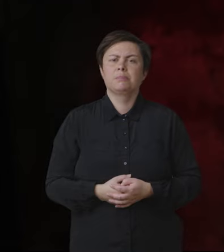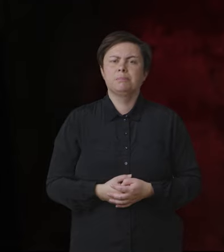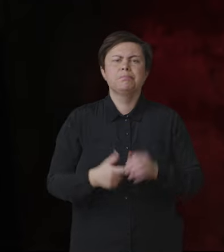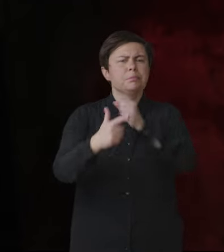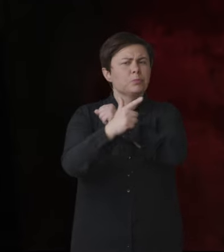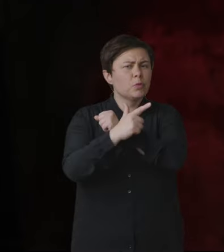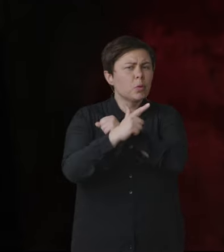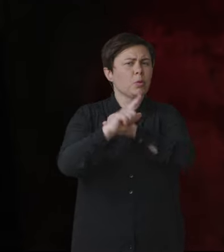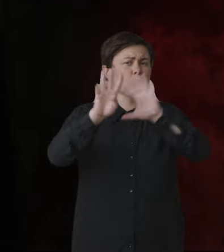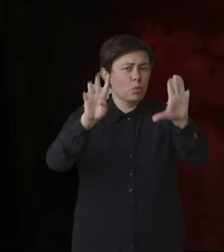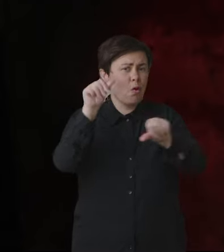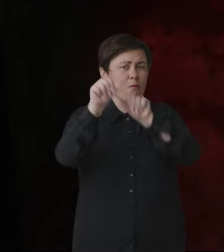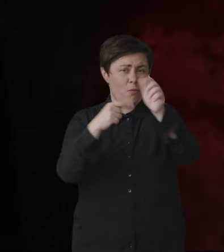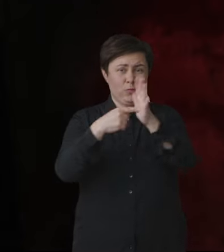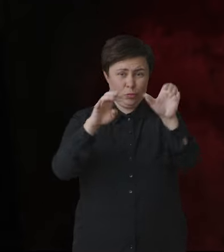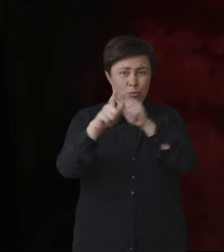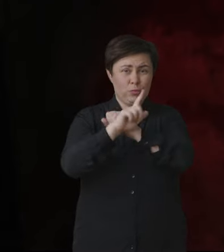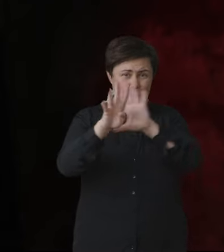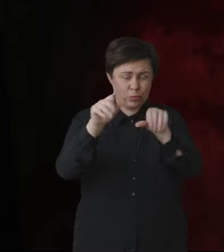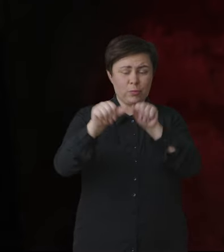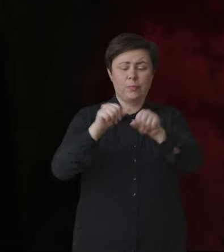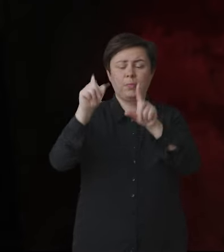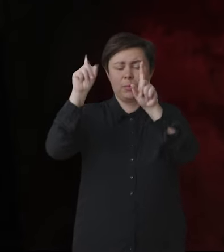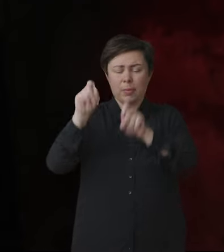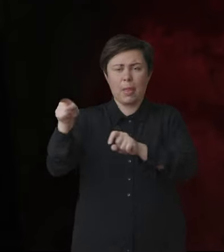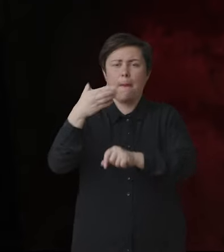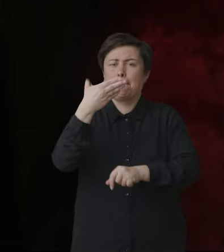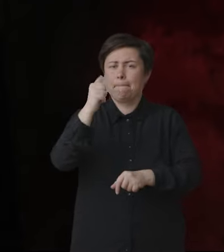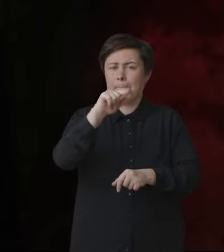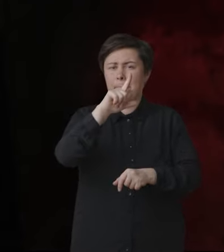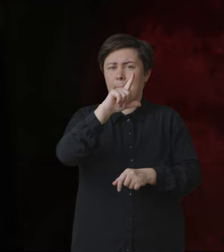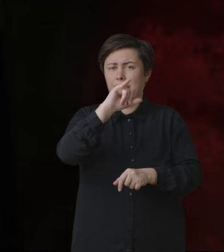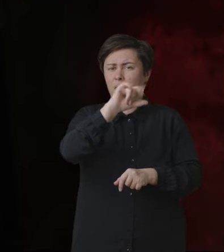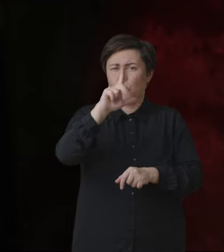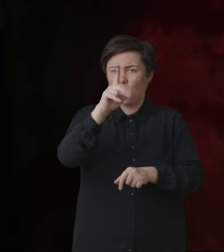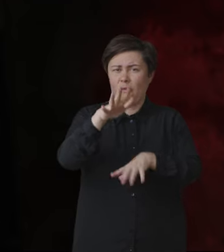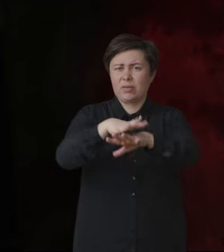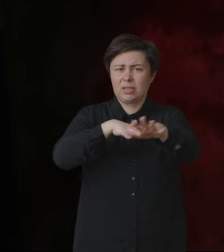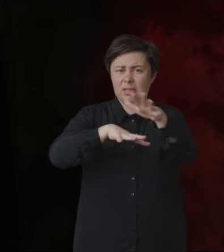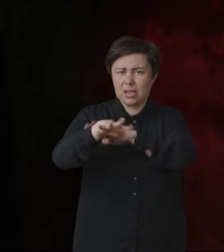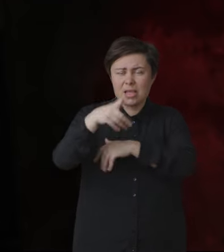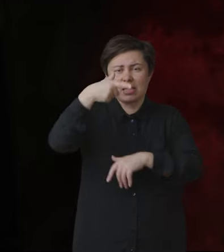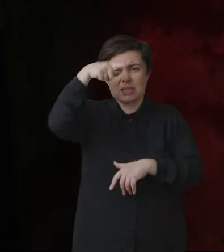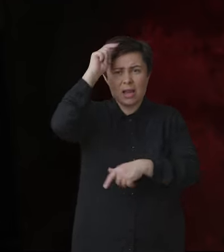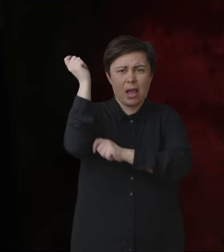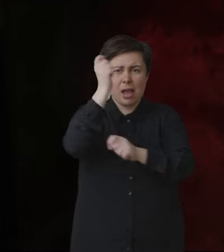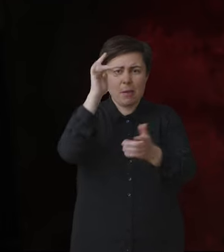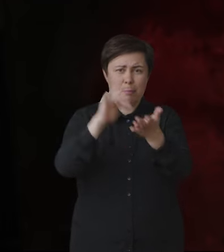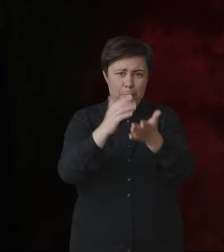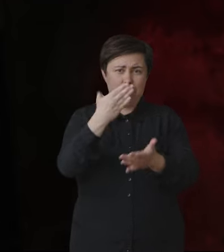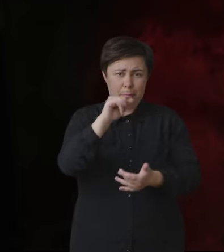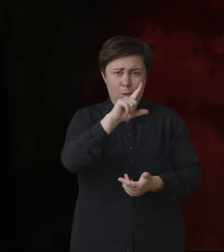W 1979 roku zacząłem pracę w Miłkowickiej Zawodowej Zakładowej Straży Pożarnej w